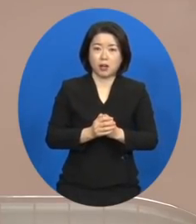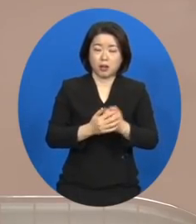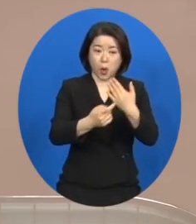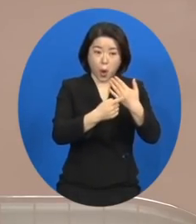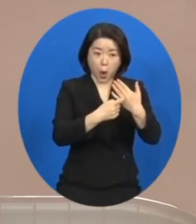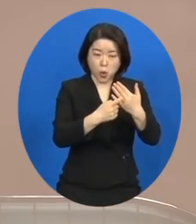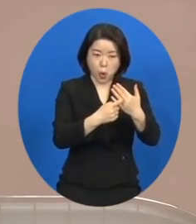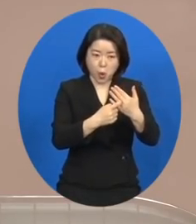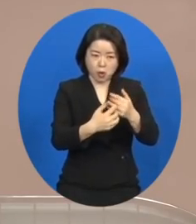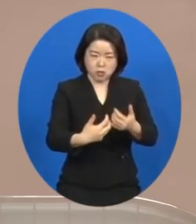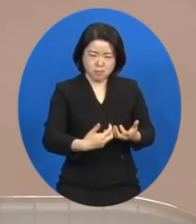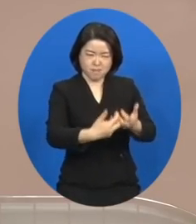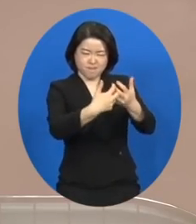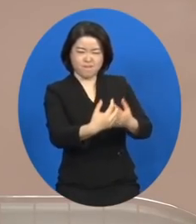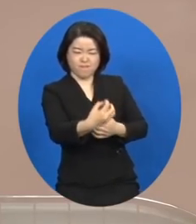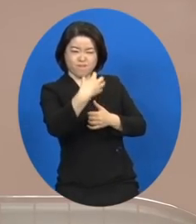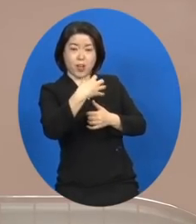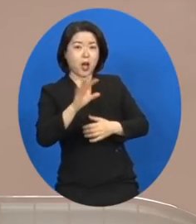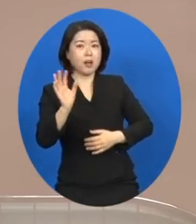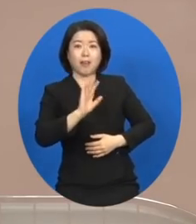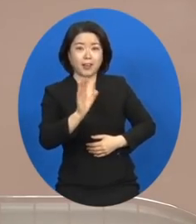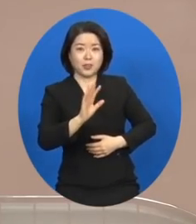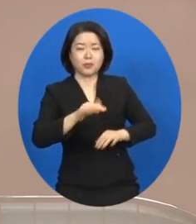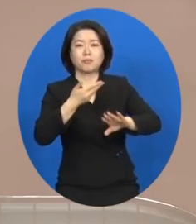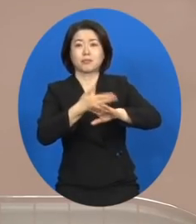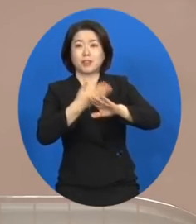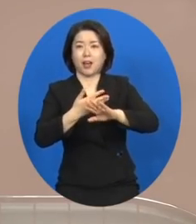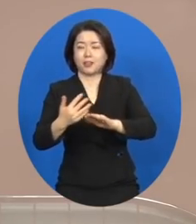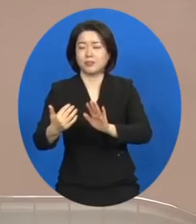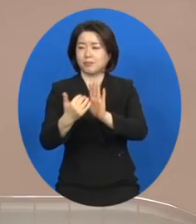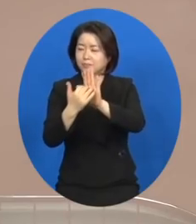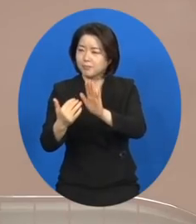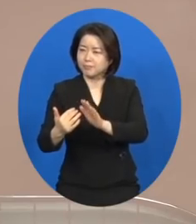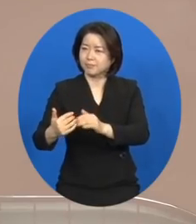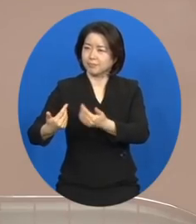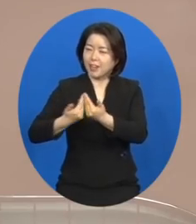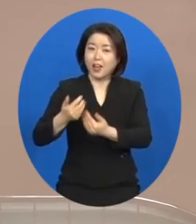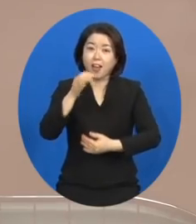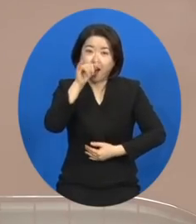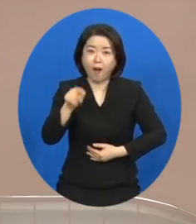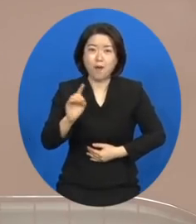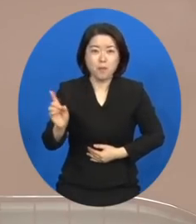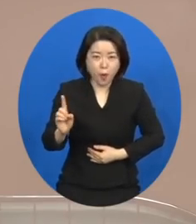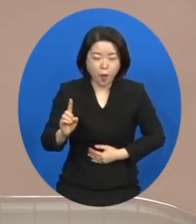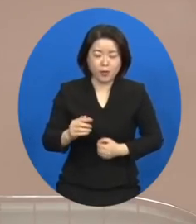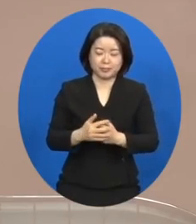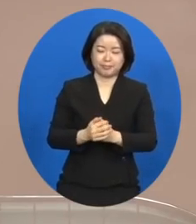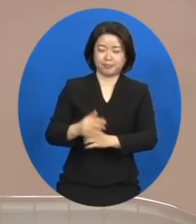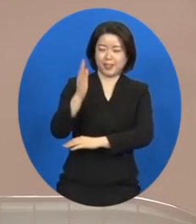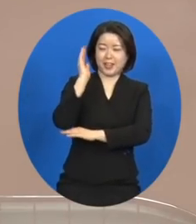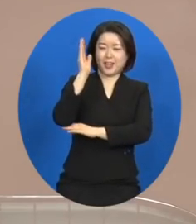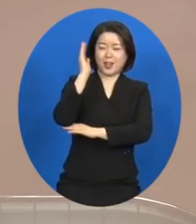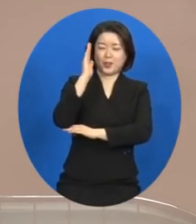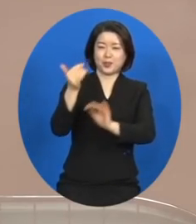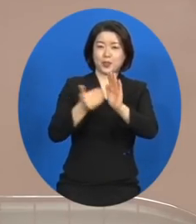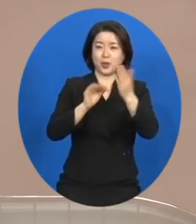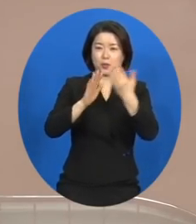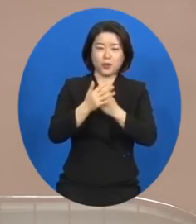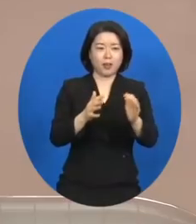종류의 저항이었다는 겁니다. 이런 것이었습니다. 설교를 하고 나면 사람들이 반응을 보이는